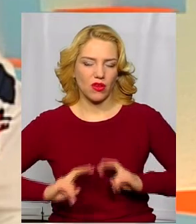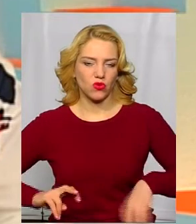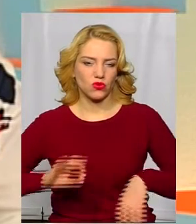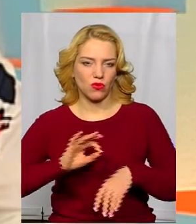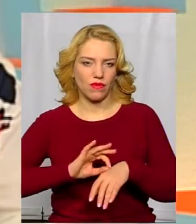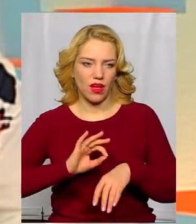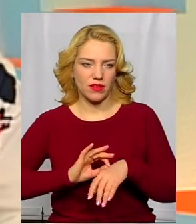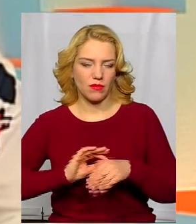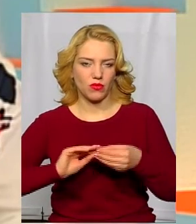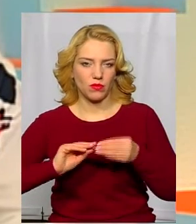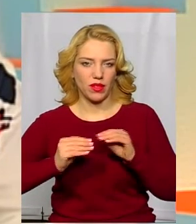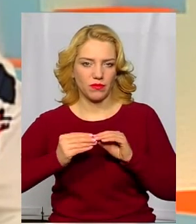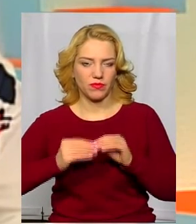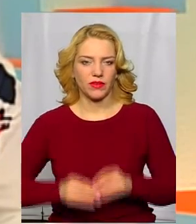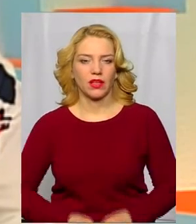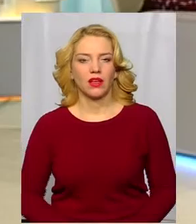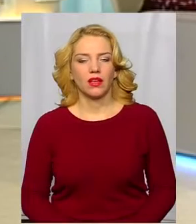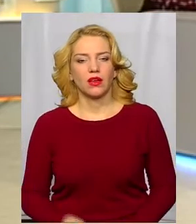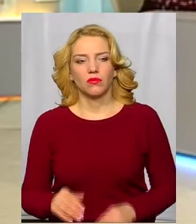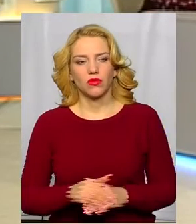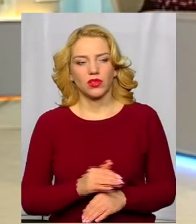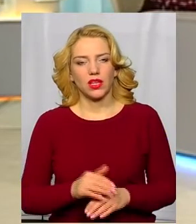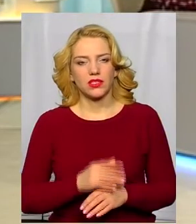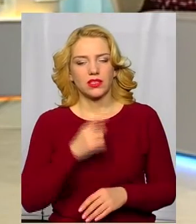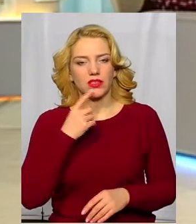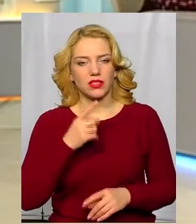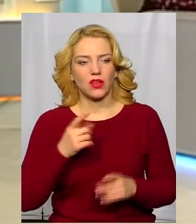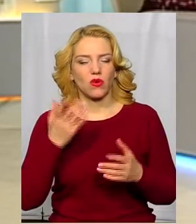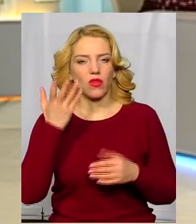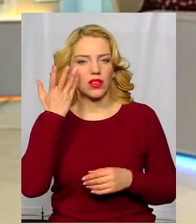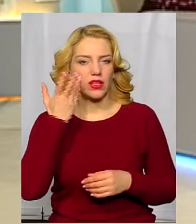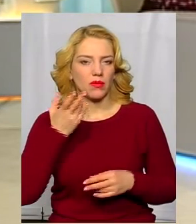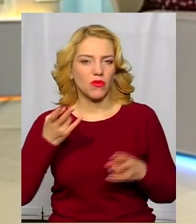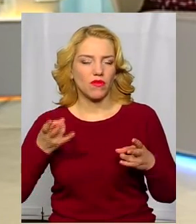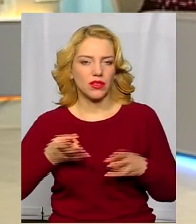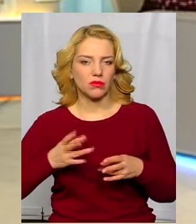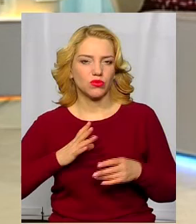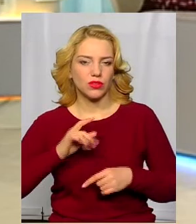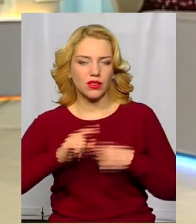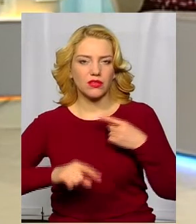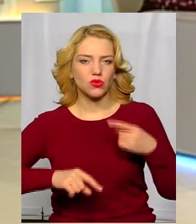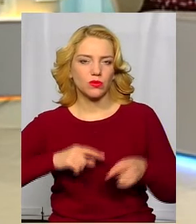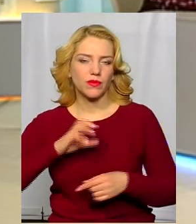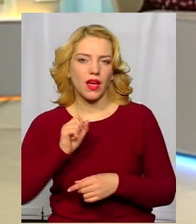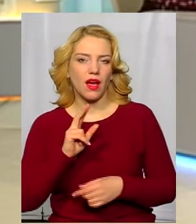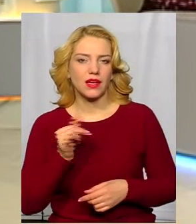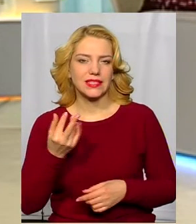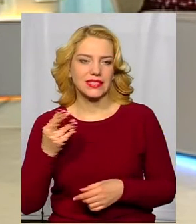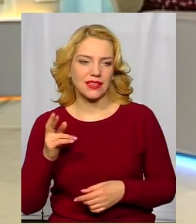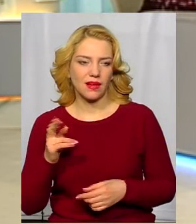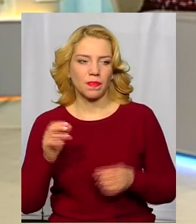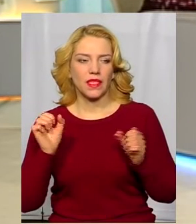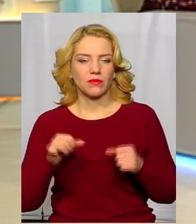самої проблеми їхньої. Будь ласка, Любове, окресліть, коли має бути наступна акція,